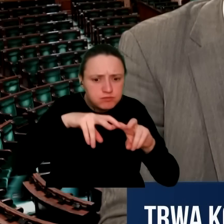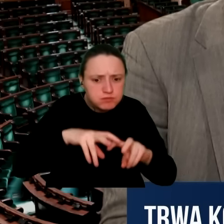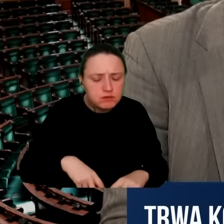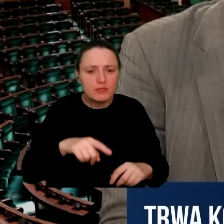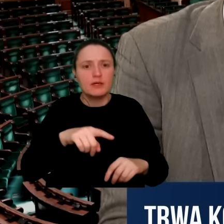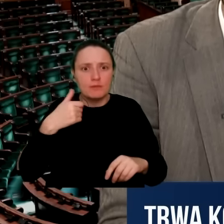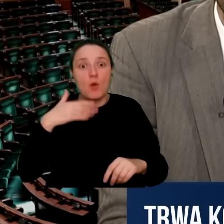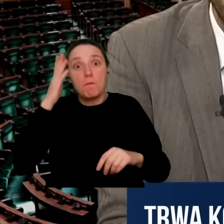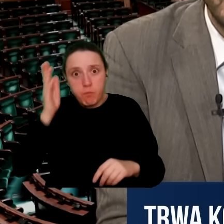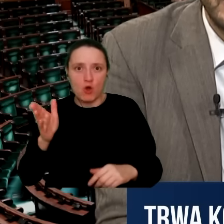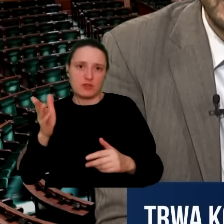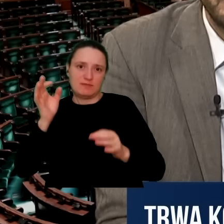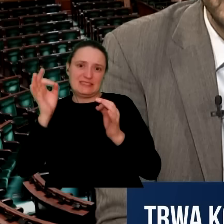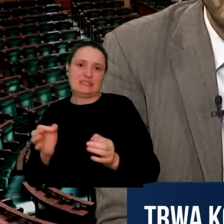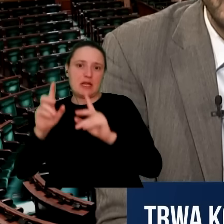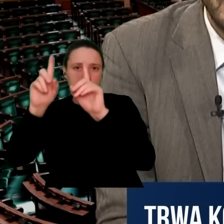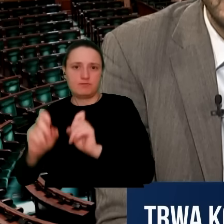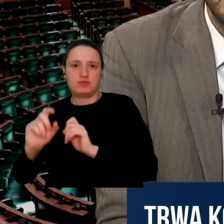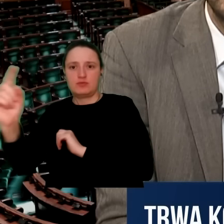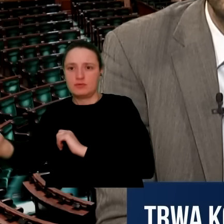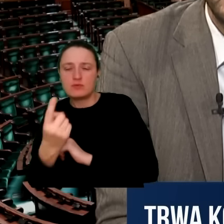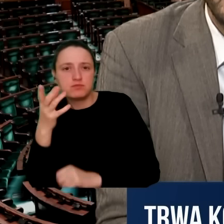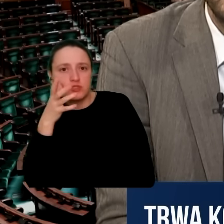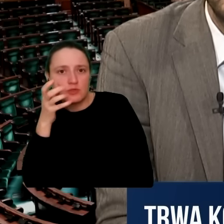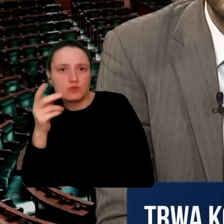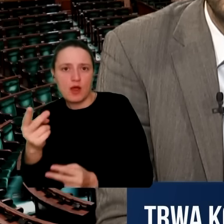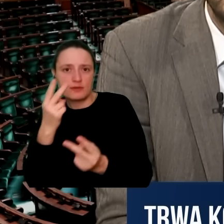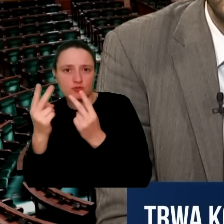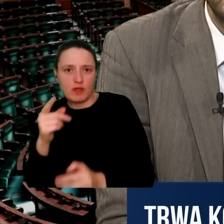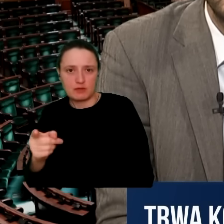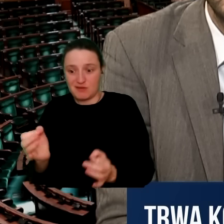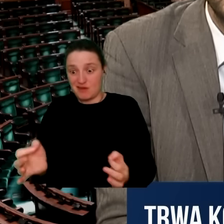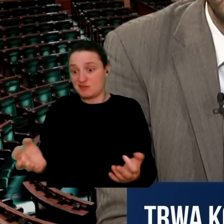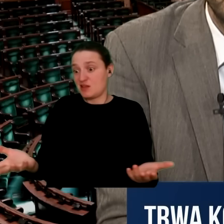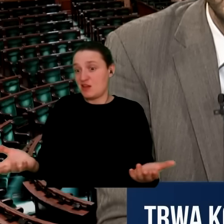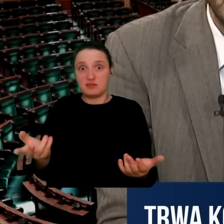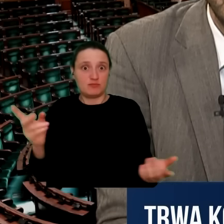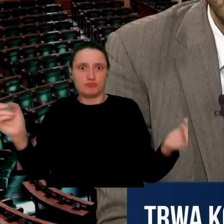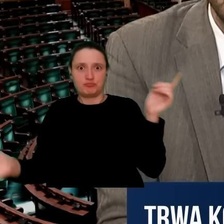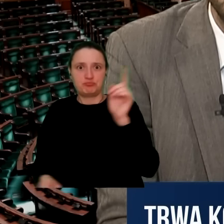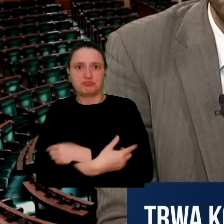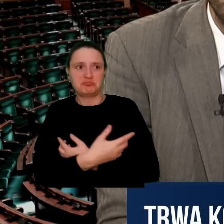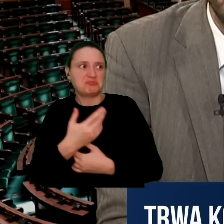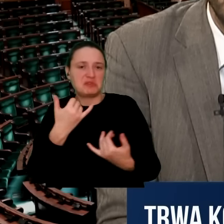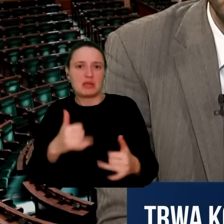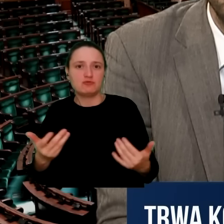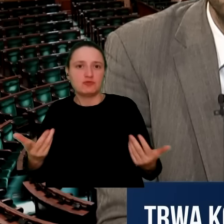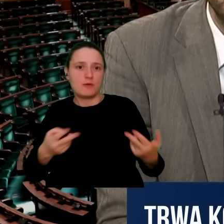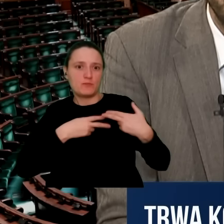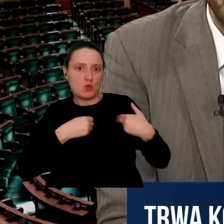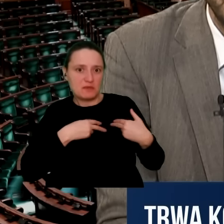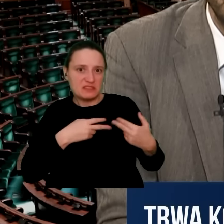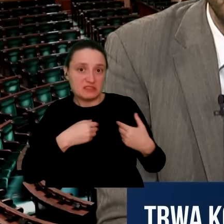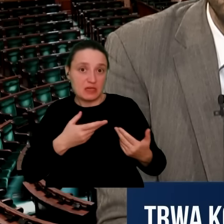dopiero potem ruszały przesłuchania. Tutaj mamy inny format. W zasadzie komisja jest powołana i